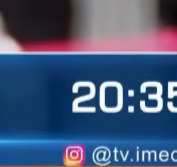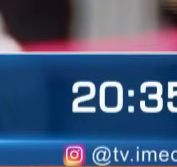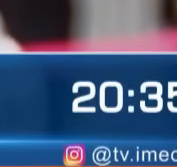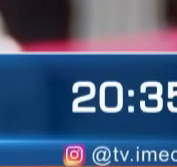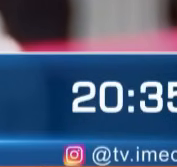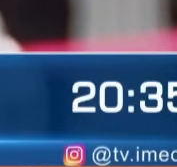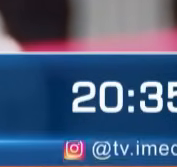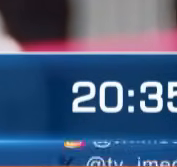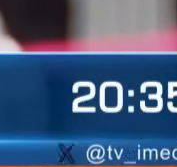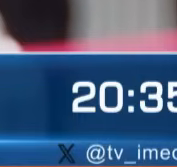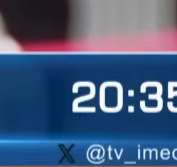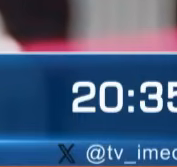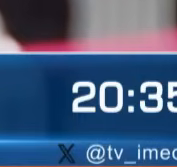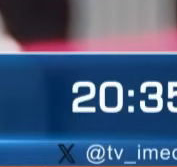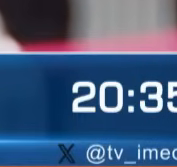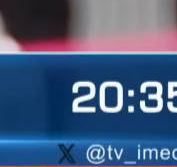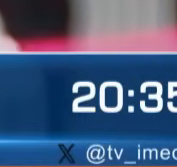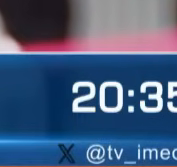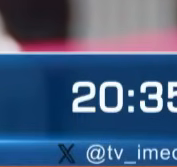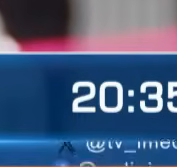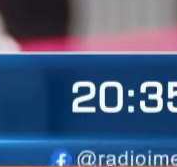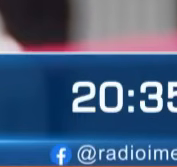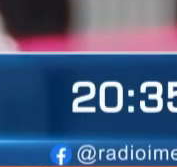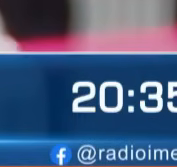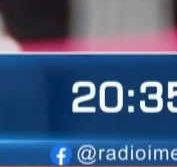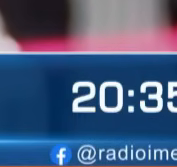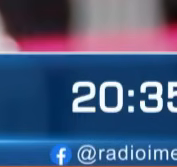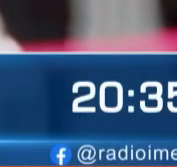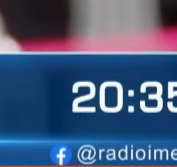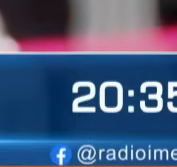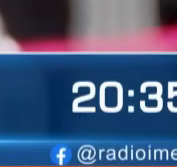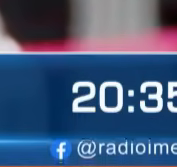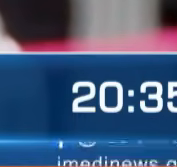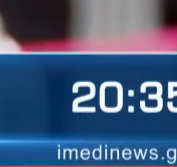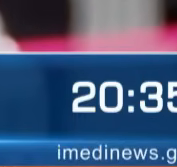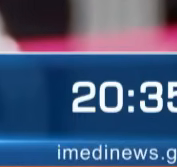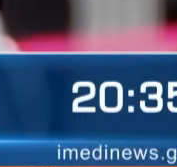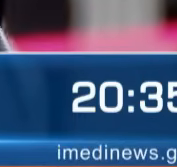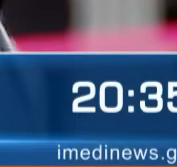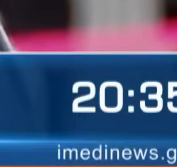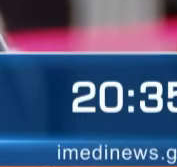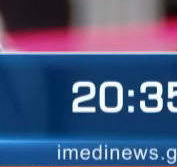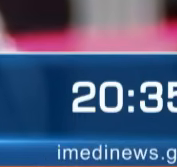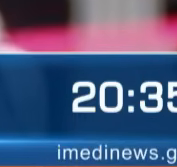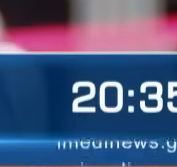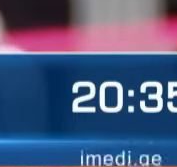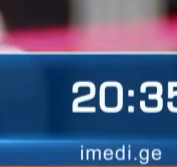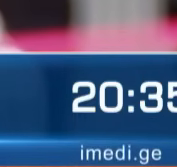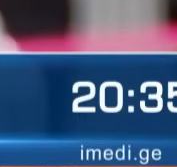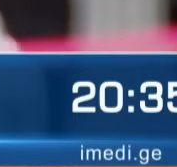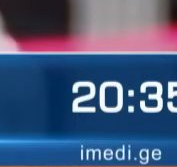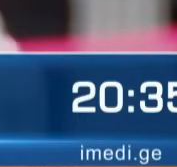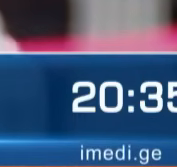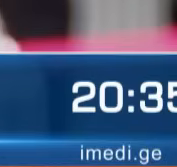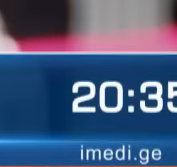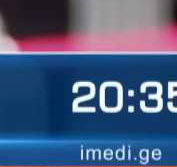municipalitatea. Raime, este timp așa de se poate. Stichi, ceasa cu gardul, urevas, armelul